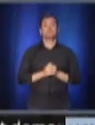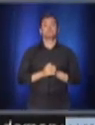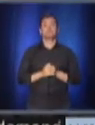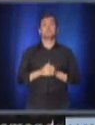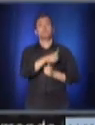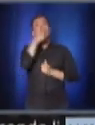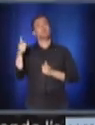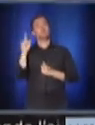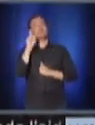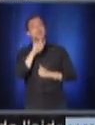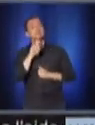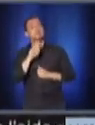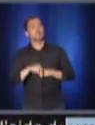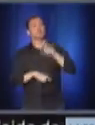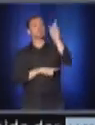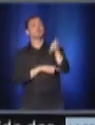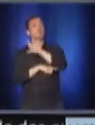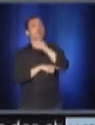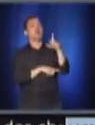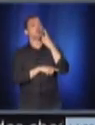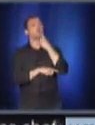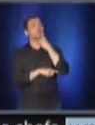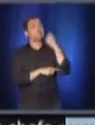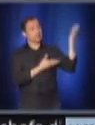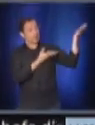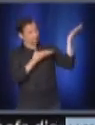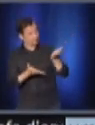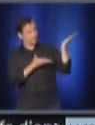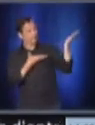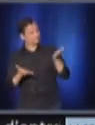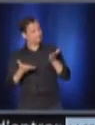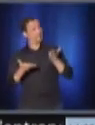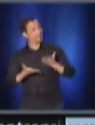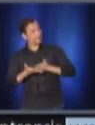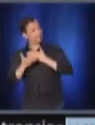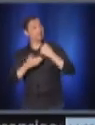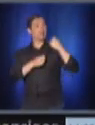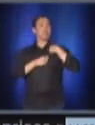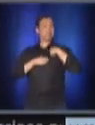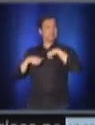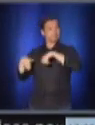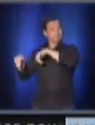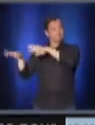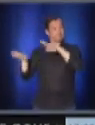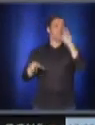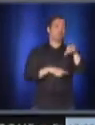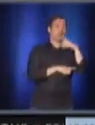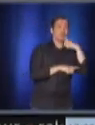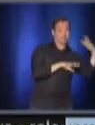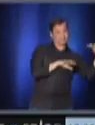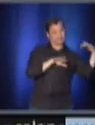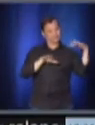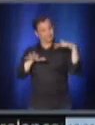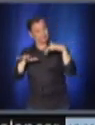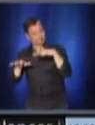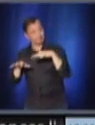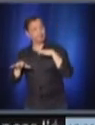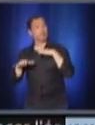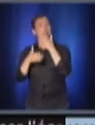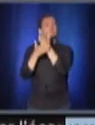des gens de la Croix-Rouge qui est progressive, mais le retrait des forces armées qui est à toute fin pratique complet, là, sauf quelques exceptions dont on est au